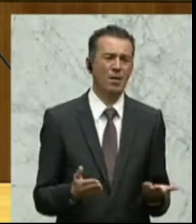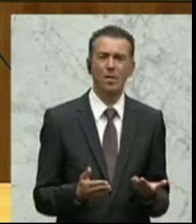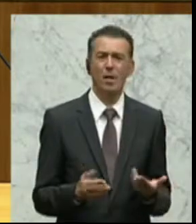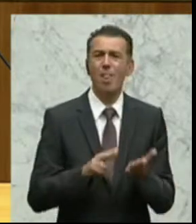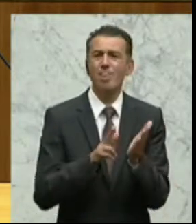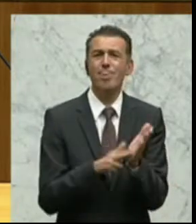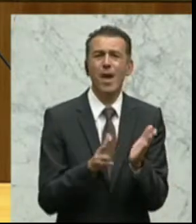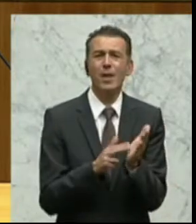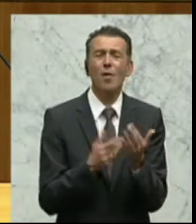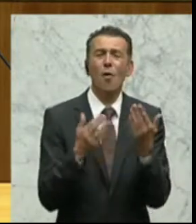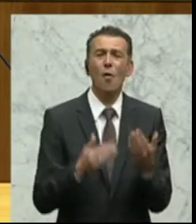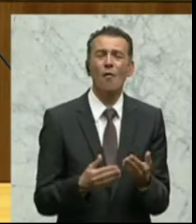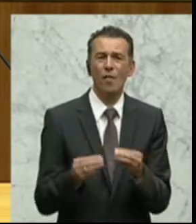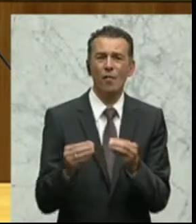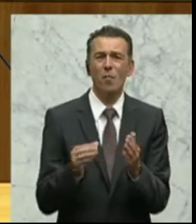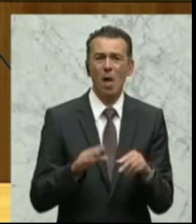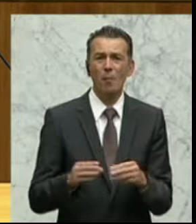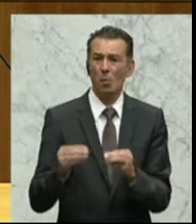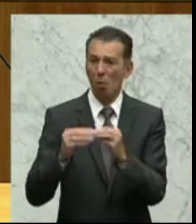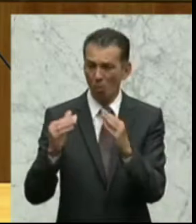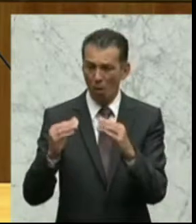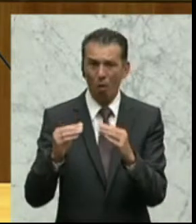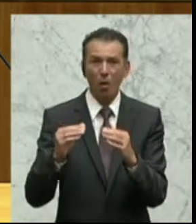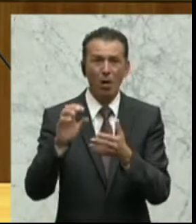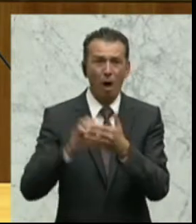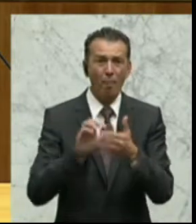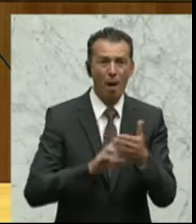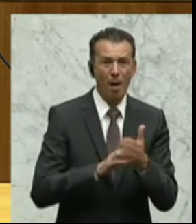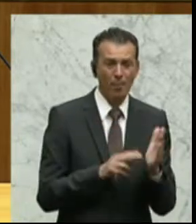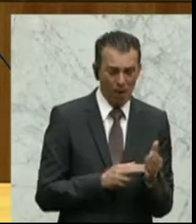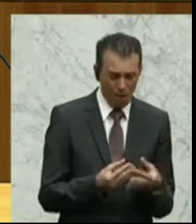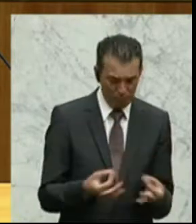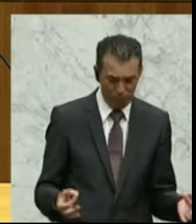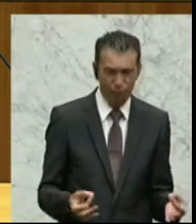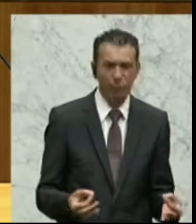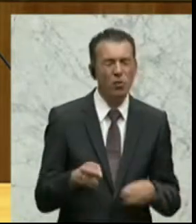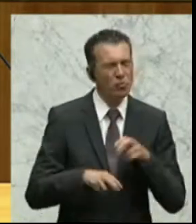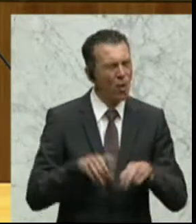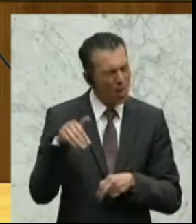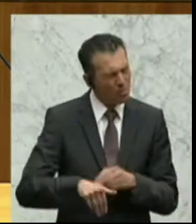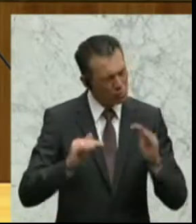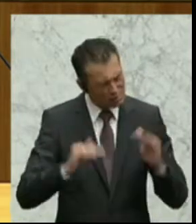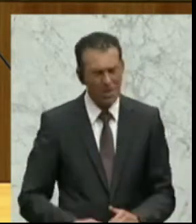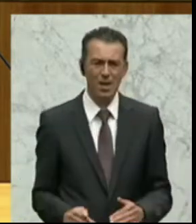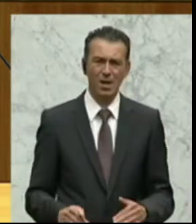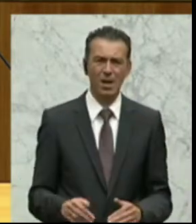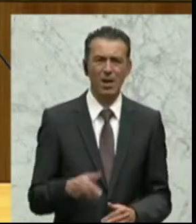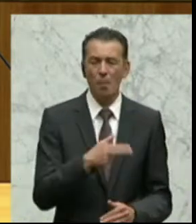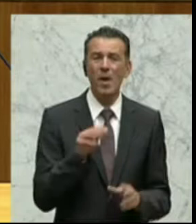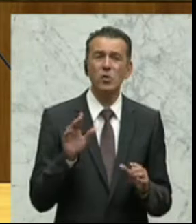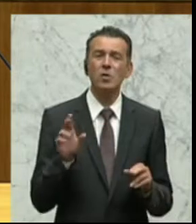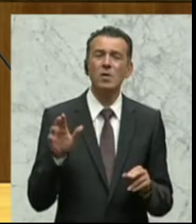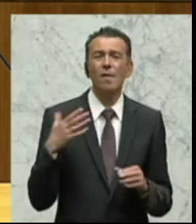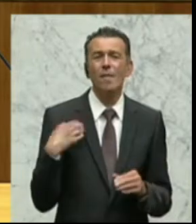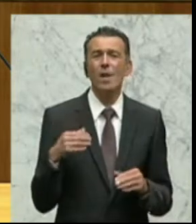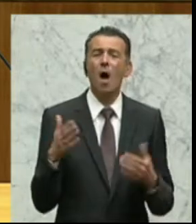netto vom Brutto über. Wir müssen die Steuern endlich senken und den Menschen wieder eine Luft zum Atmen lassen.